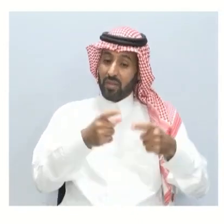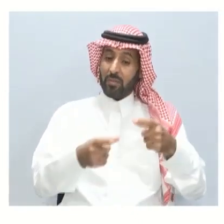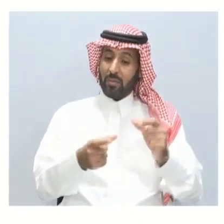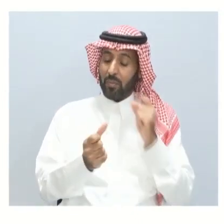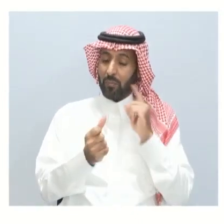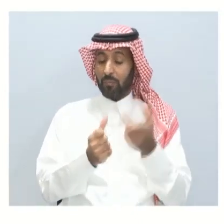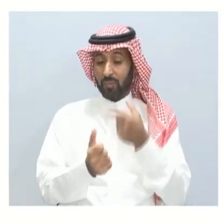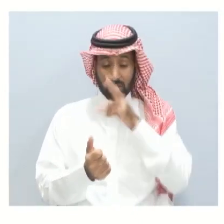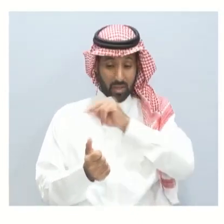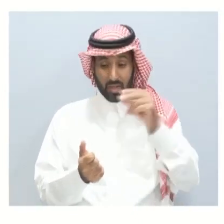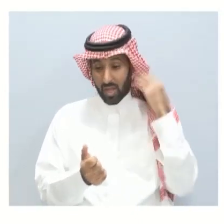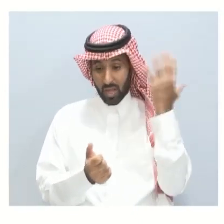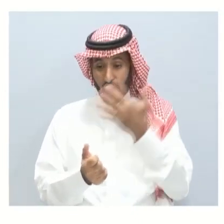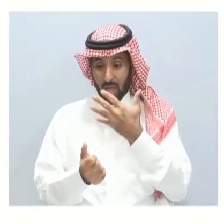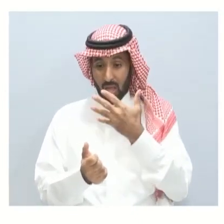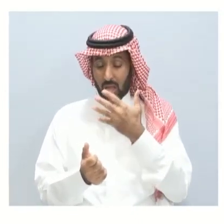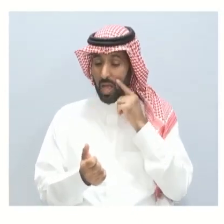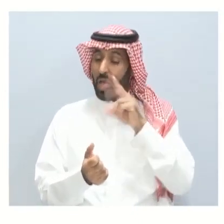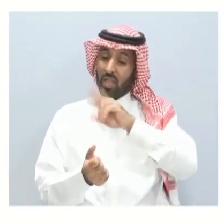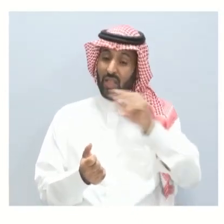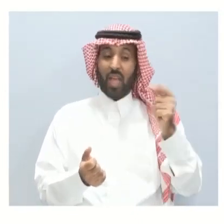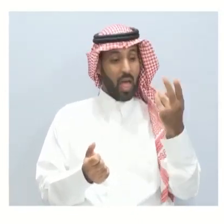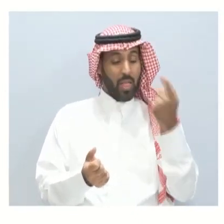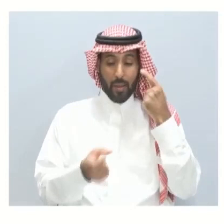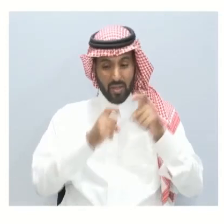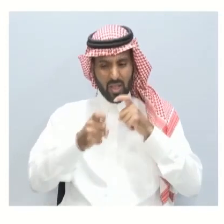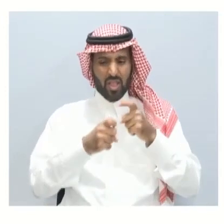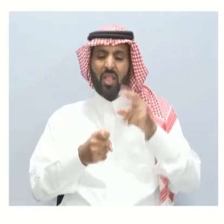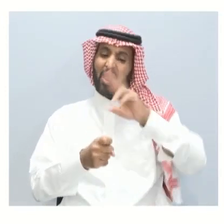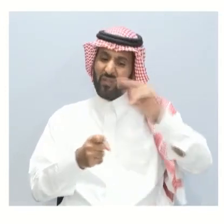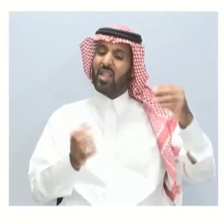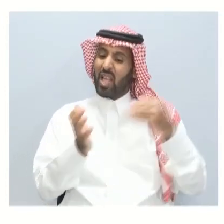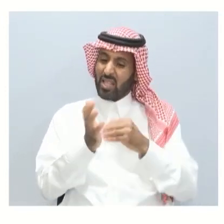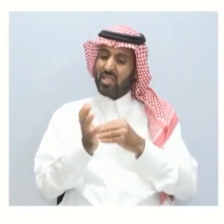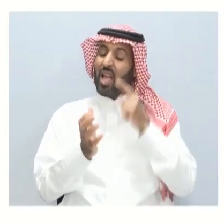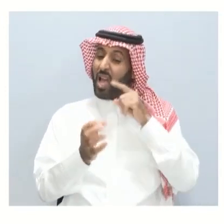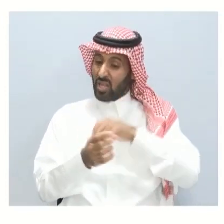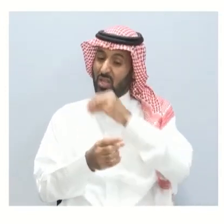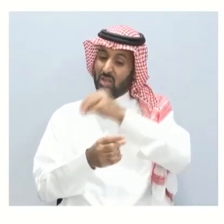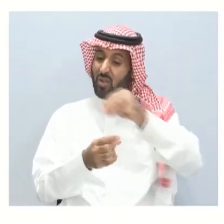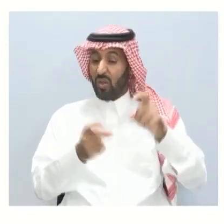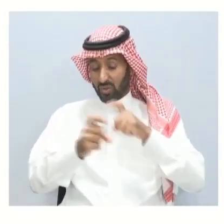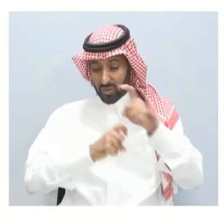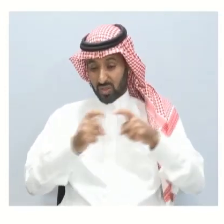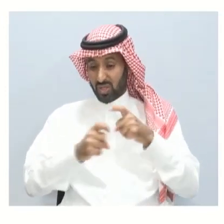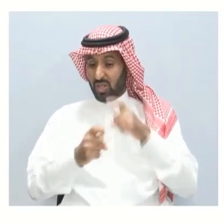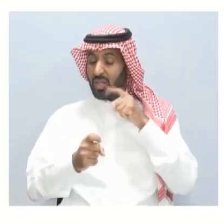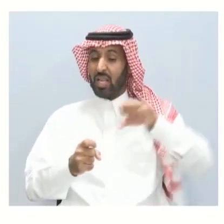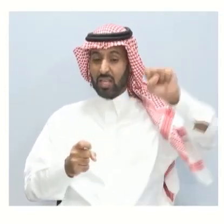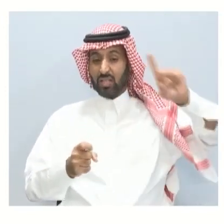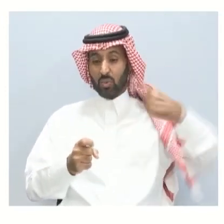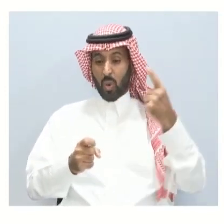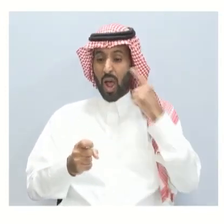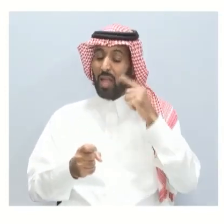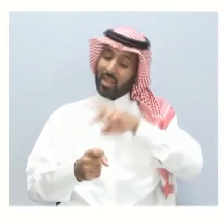الخواص لانها تحتوي على العدد نفسه من الالكترونات التكافؤ وتوزيعها الالكتروني سيكون اس ون